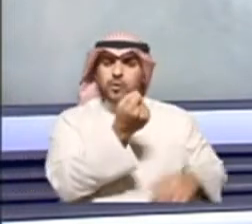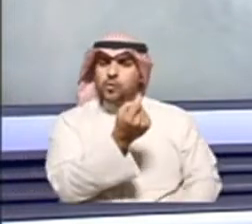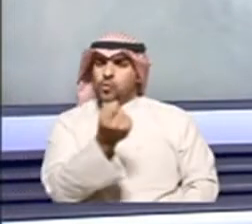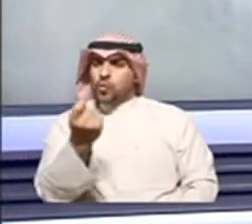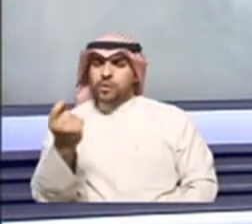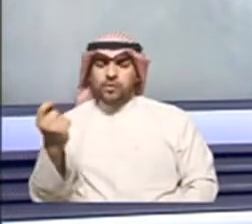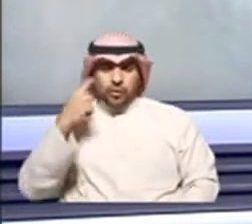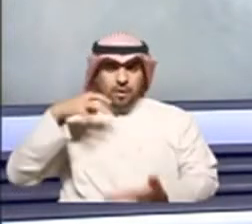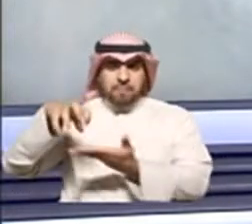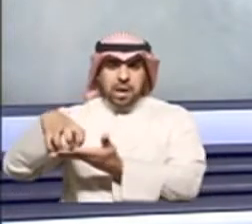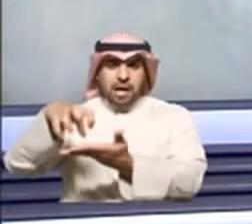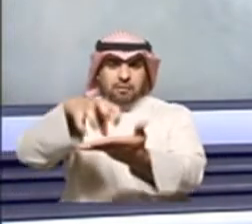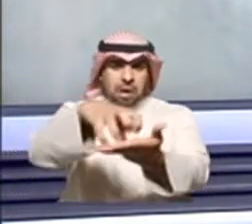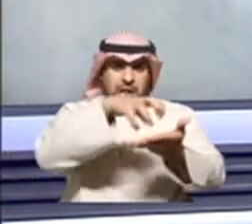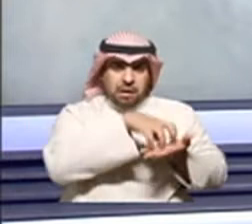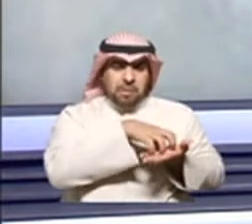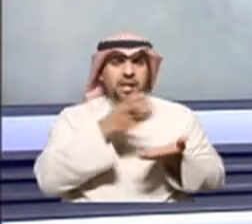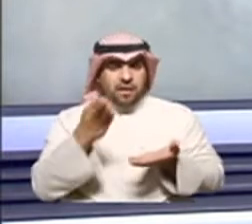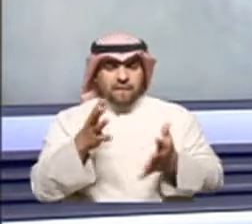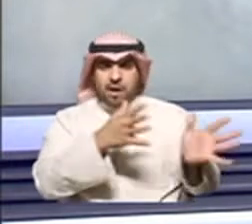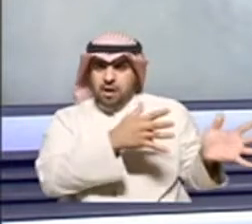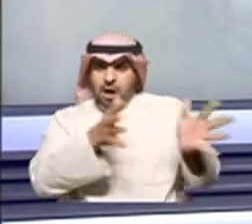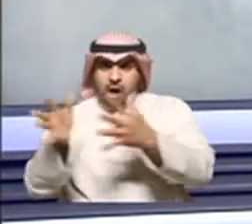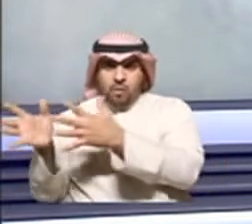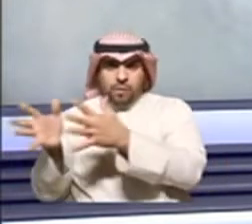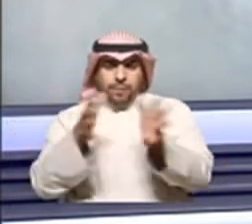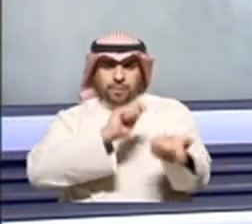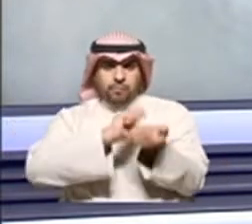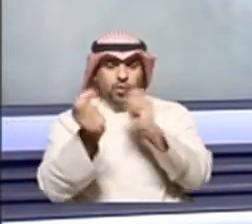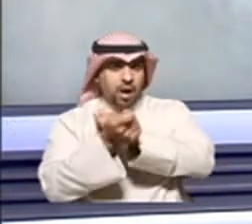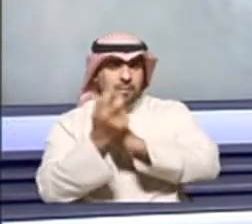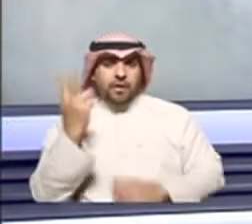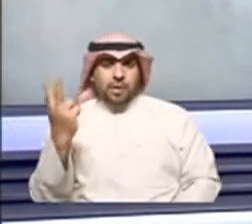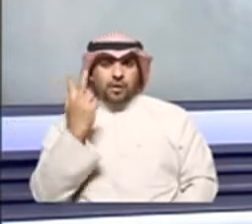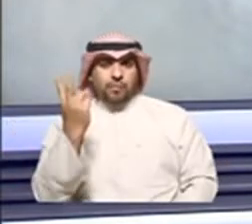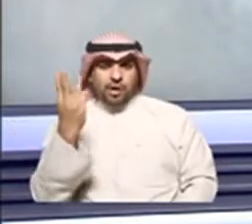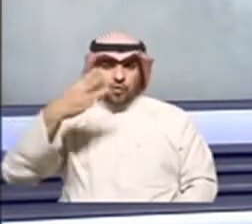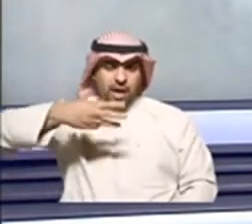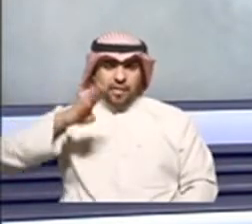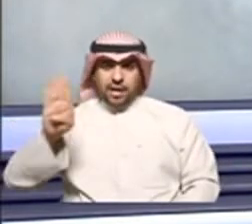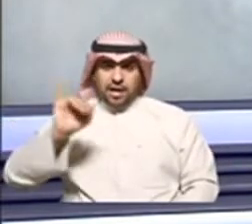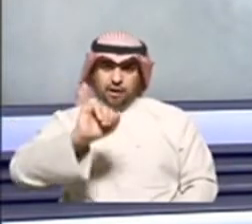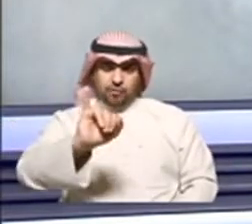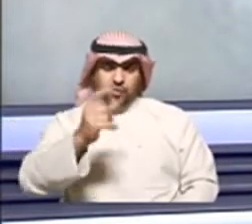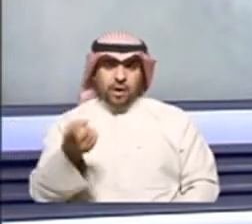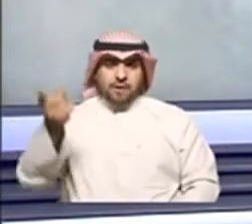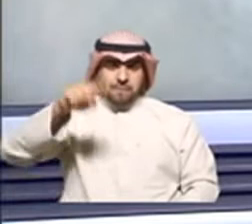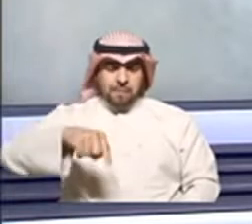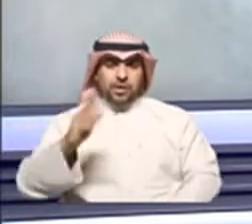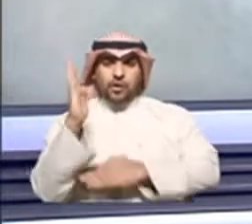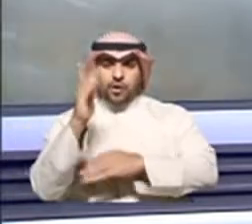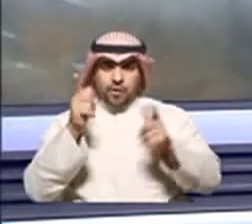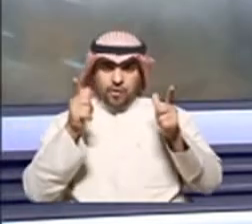الغد. والرياح راح تكون متقلبة الاتجاه إلى كوس، سرعتها من 8 إلى 30 كيلومتر في الساعة، وباشر خلال فترة الظهيرة البحر راح